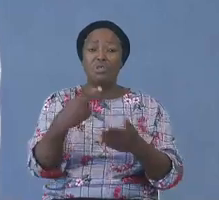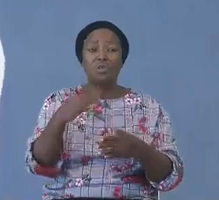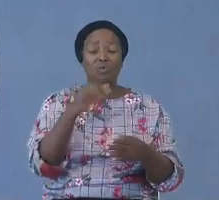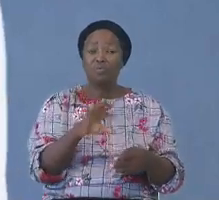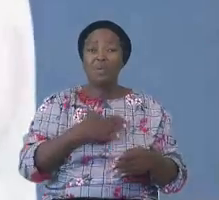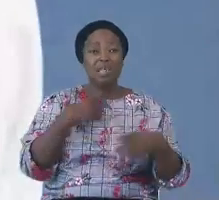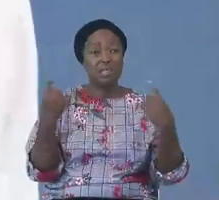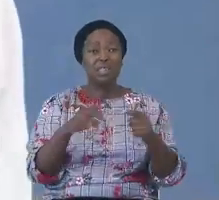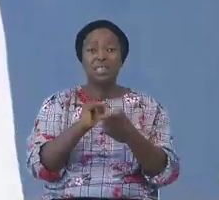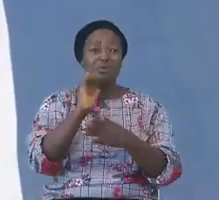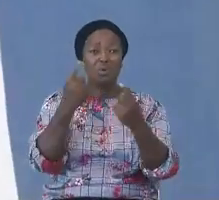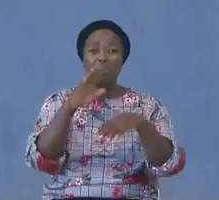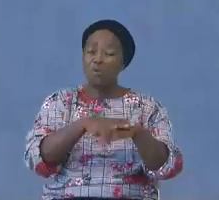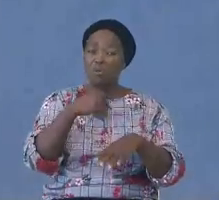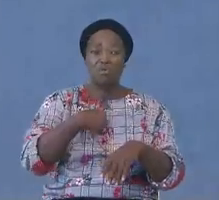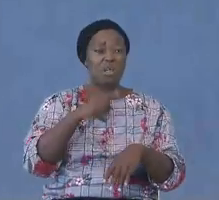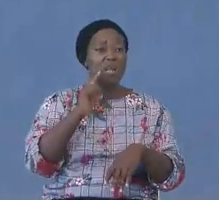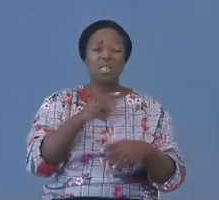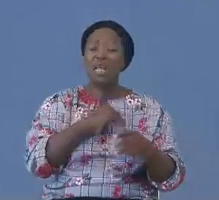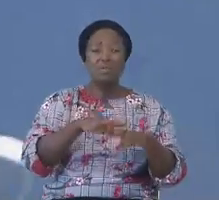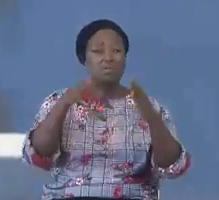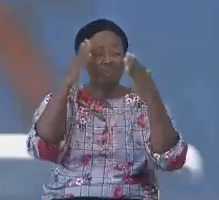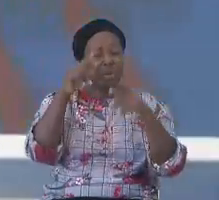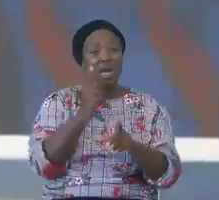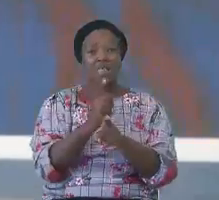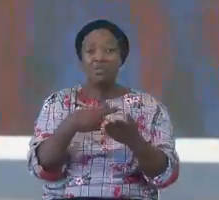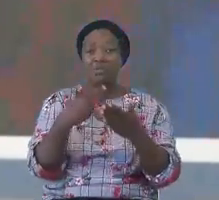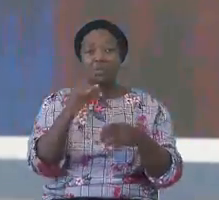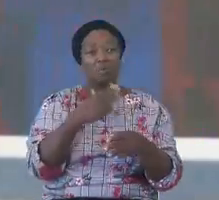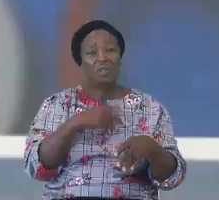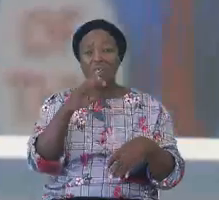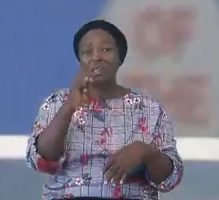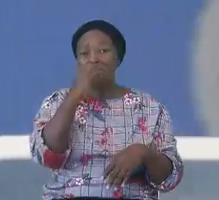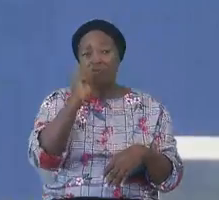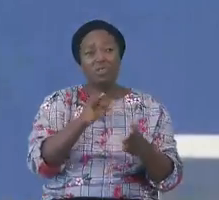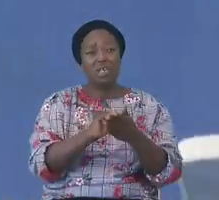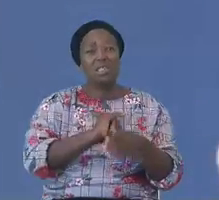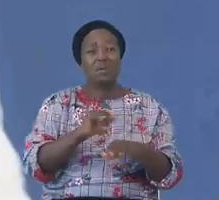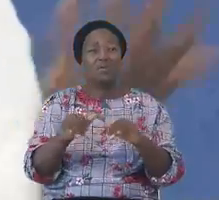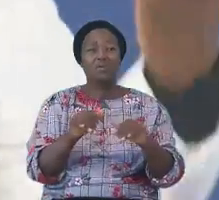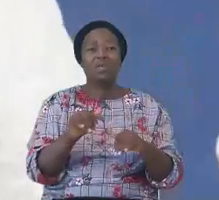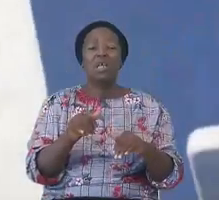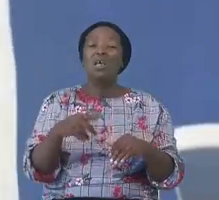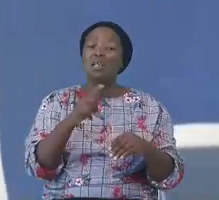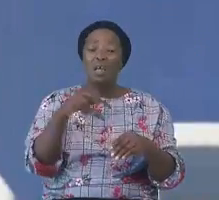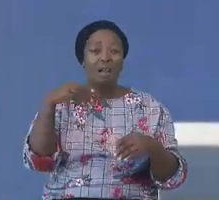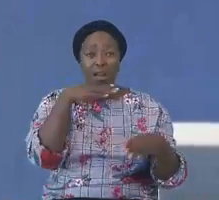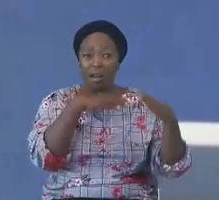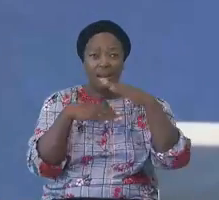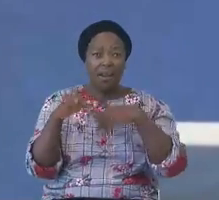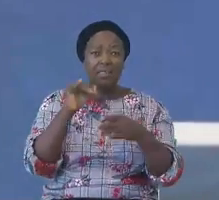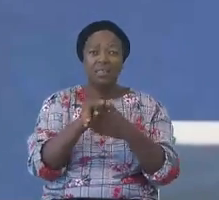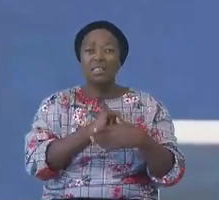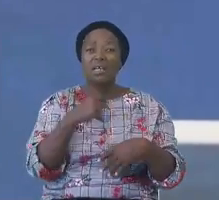en ce moment. Je ne connaissais pas la conséquence éternelle de mes péchés qui pouvaient venir sur moi comme